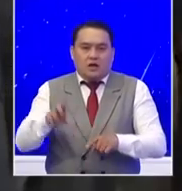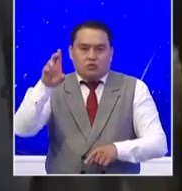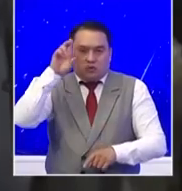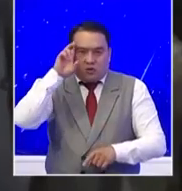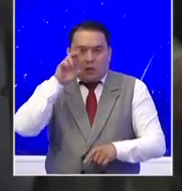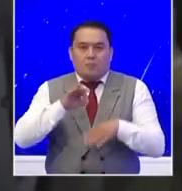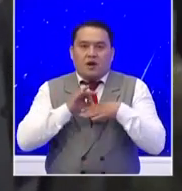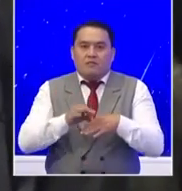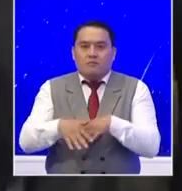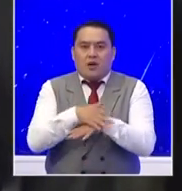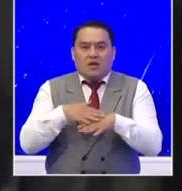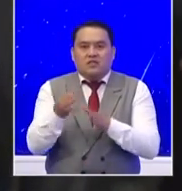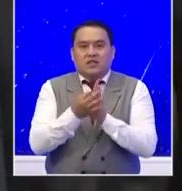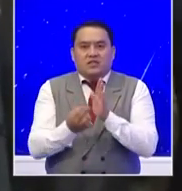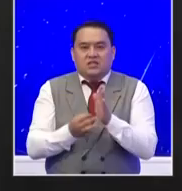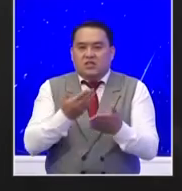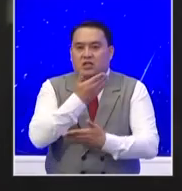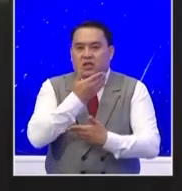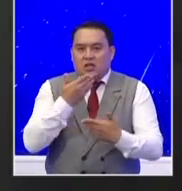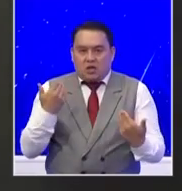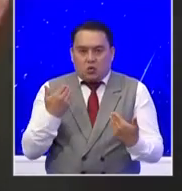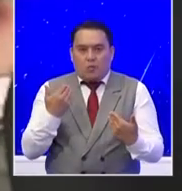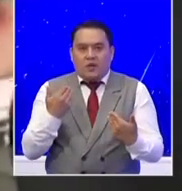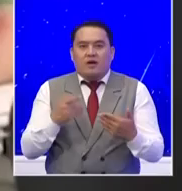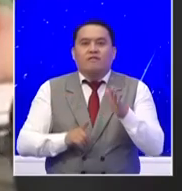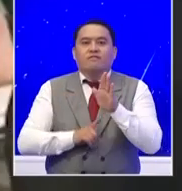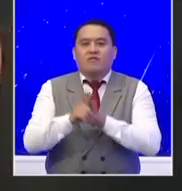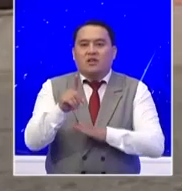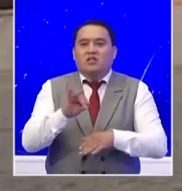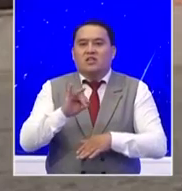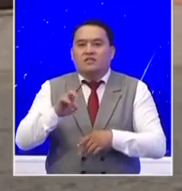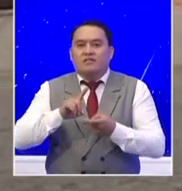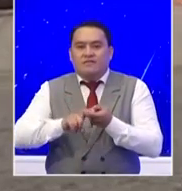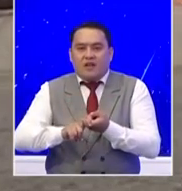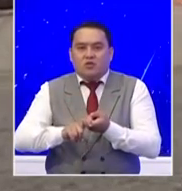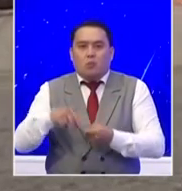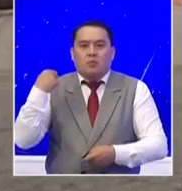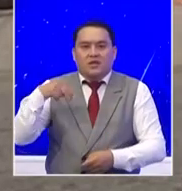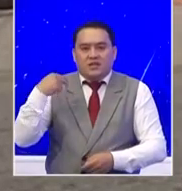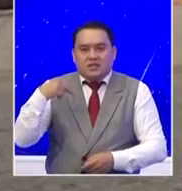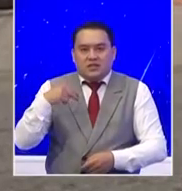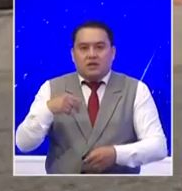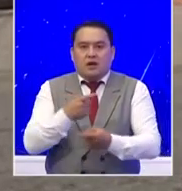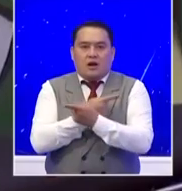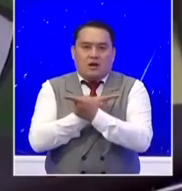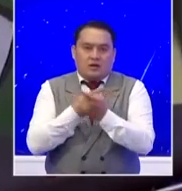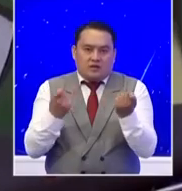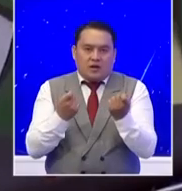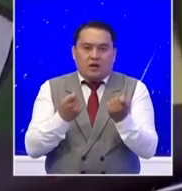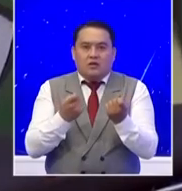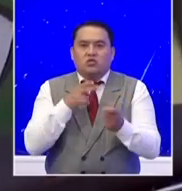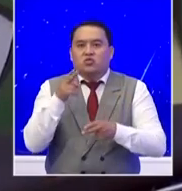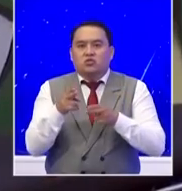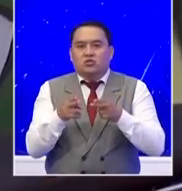не проводится массовое тестирование населения на COVID-19. В начале вспышки инфекции президент Бразилии Жаир Болсонару